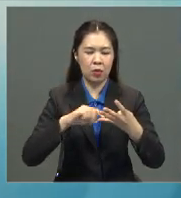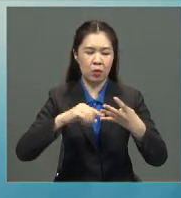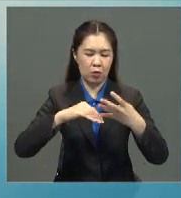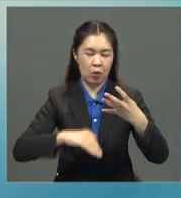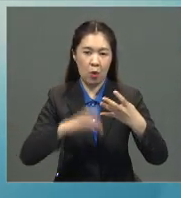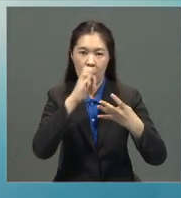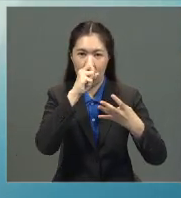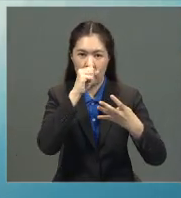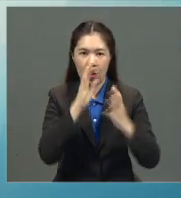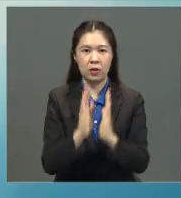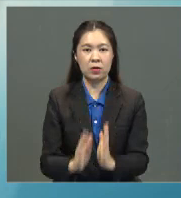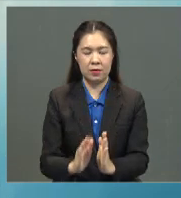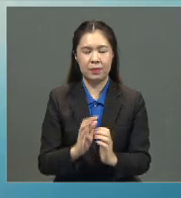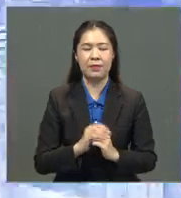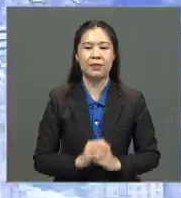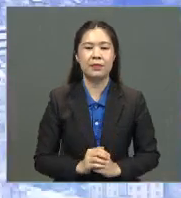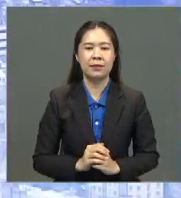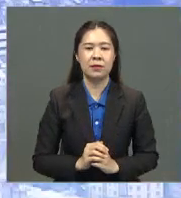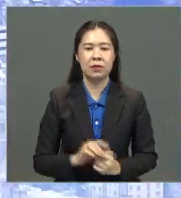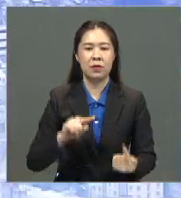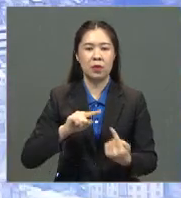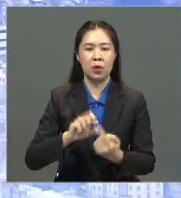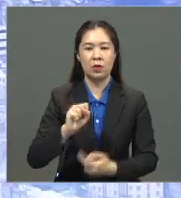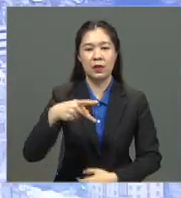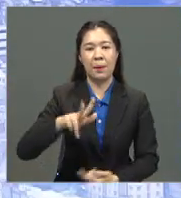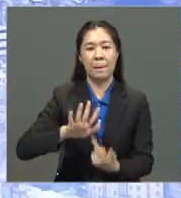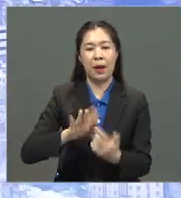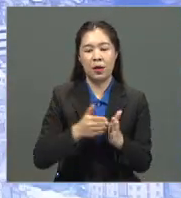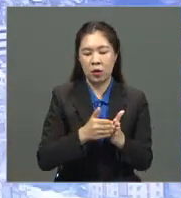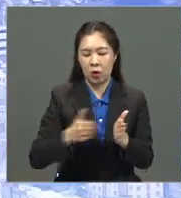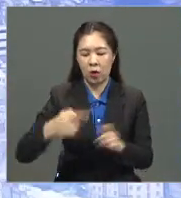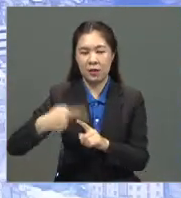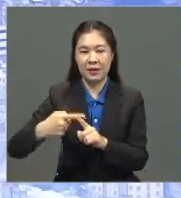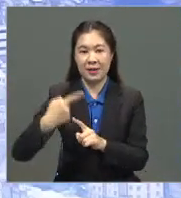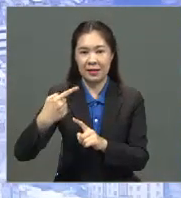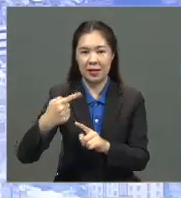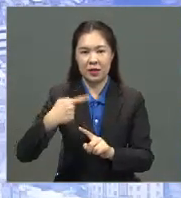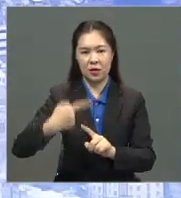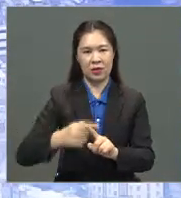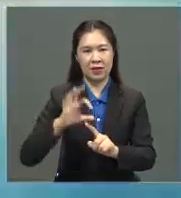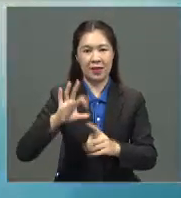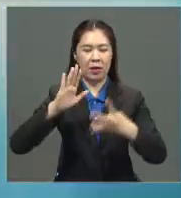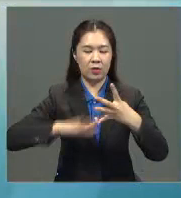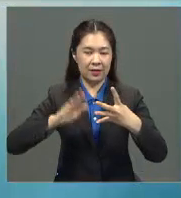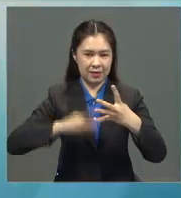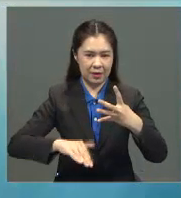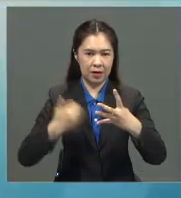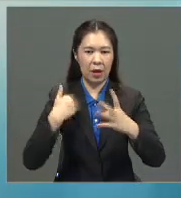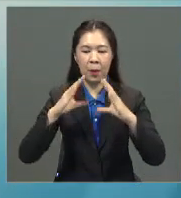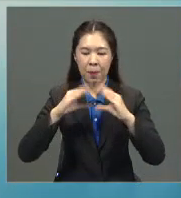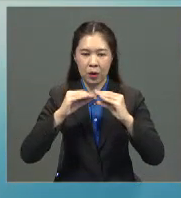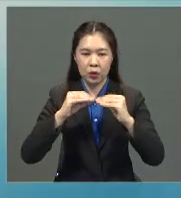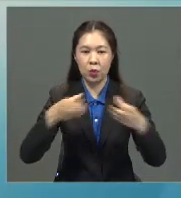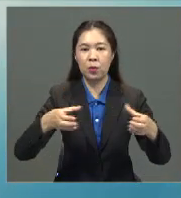การทดสอบในมนุษย์และนอกจากนี้ครับสภาความมั่นคงแห่งชาติได้เสนอต่อพ.รกฉุกเฉินไปอีก 1เดือนจนถึงสิ้นเดือนกันยายนซึ่งที่ประชุม